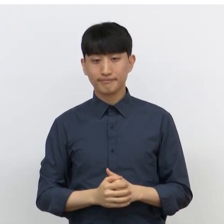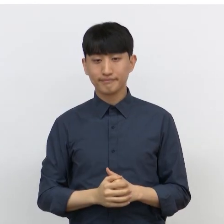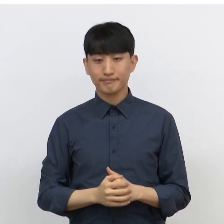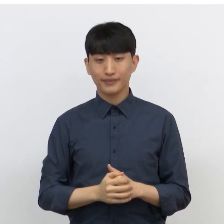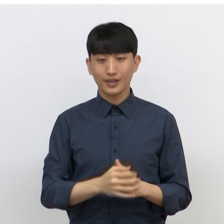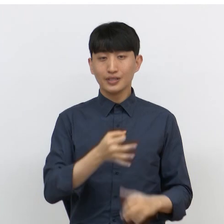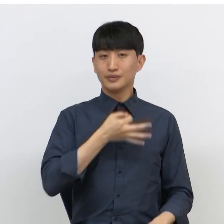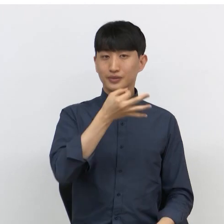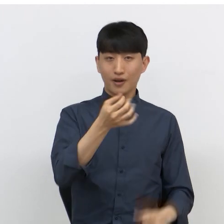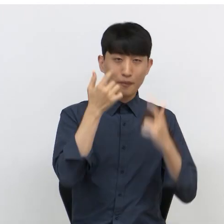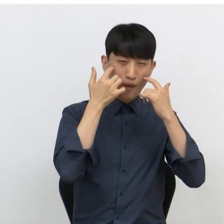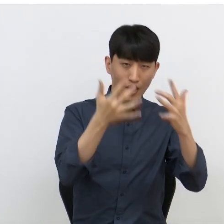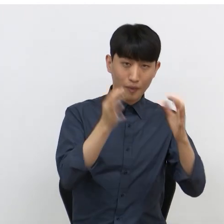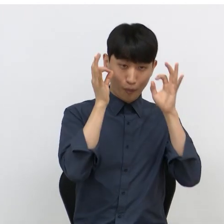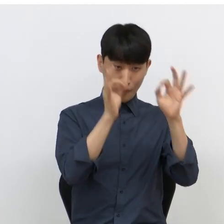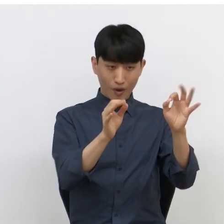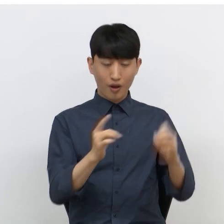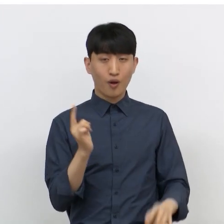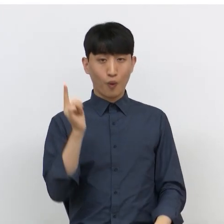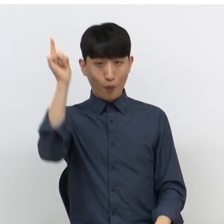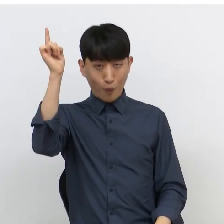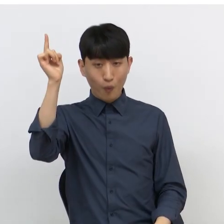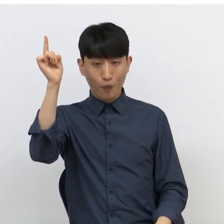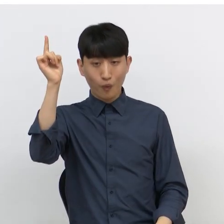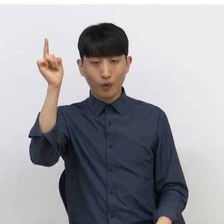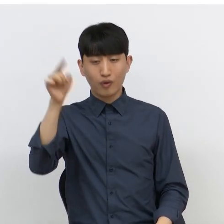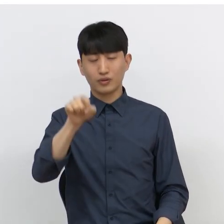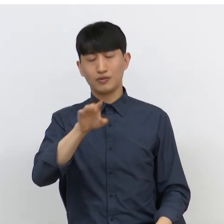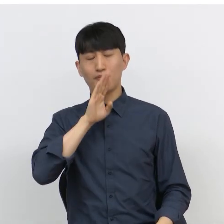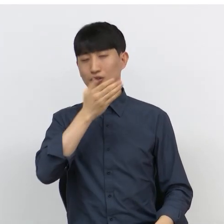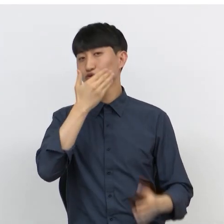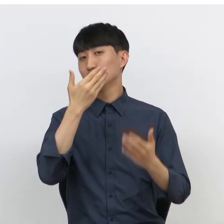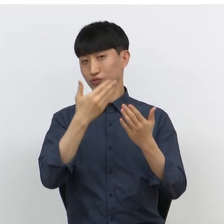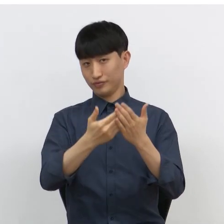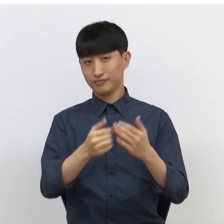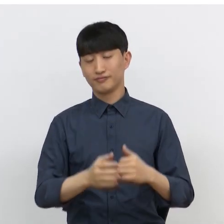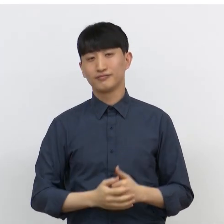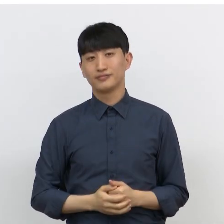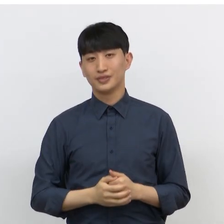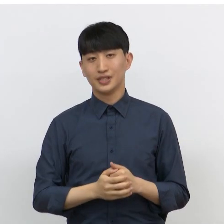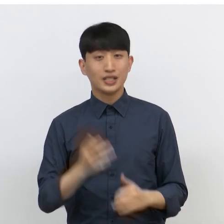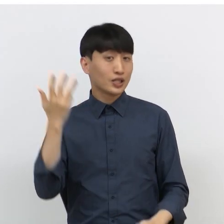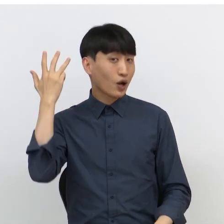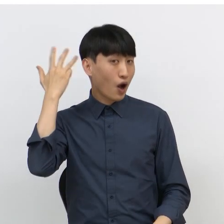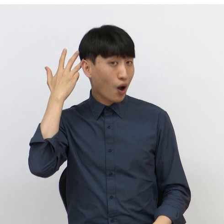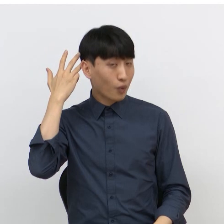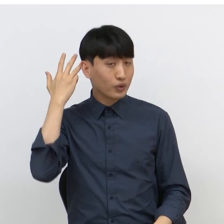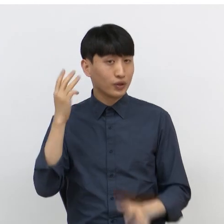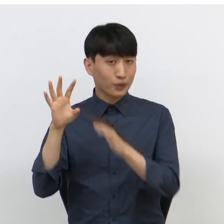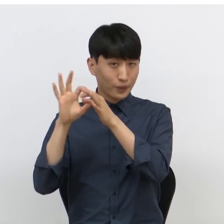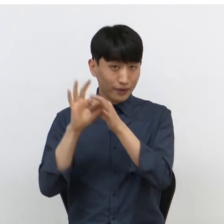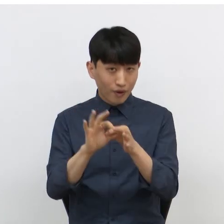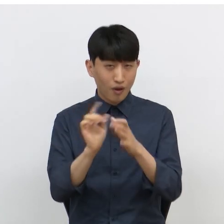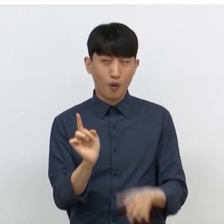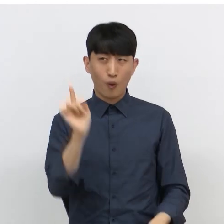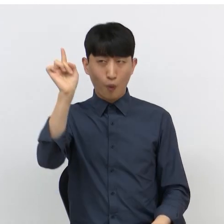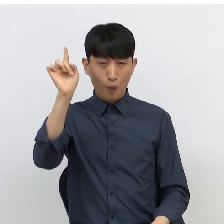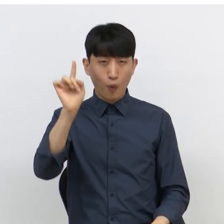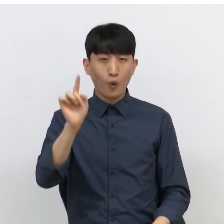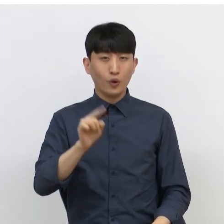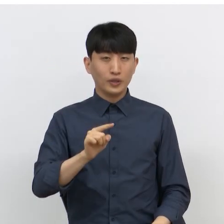음성 명료도를 보게 되면 고주파수 쪽이 엄청 중요합니다. 그래서 인공화학을 통해서 이 고주파수 쪽을